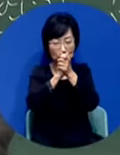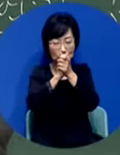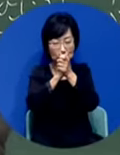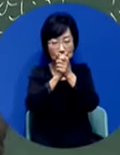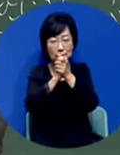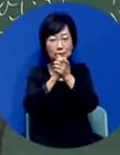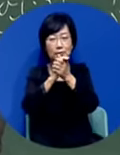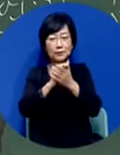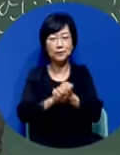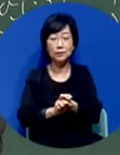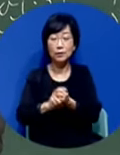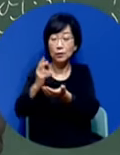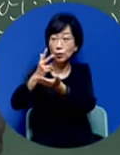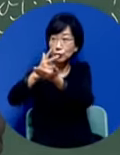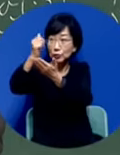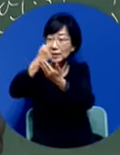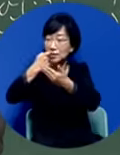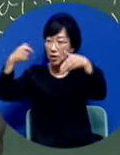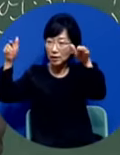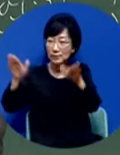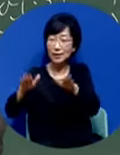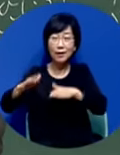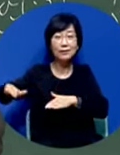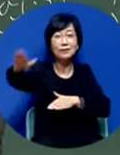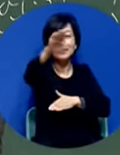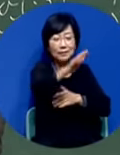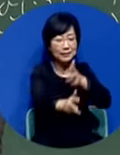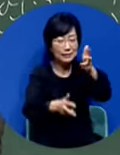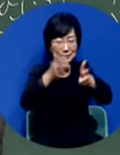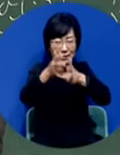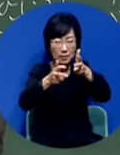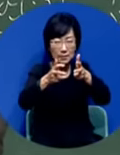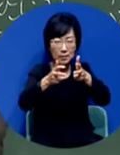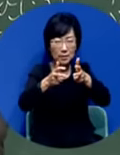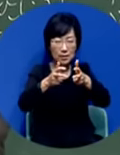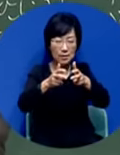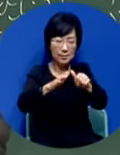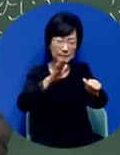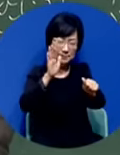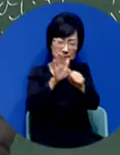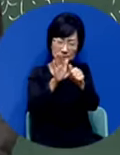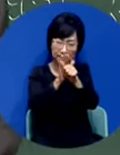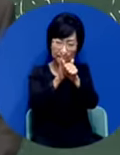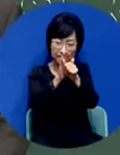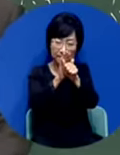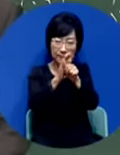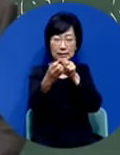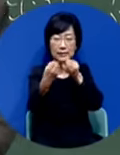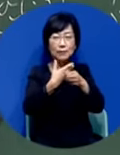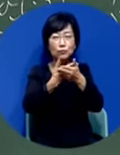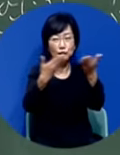我也祷告神，愿主的灵使大家明白。 주의 사자가 여러분 산업에 역사하시기를 기도합니다.